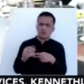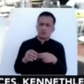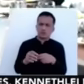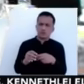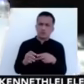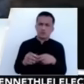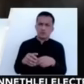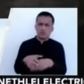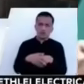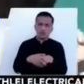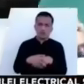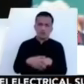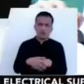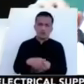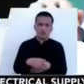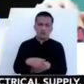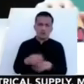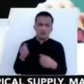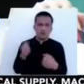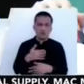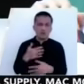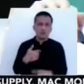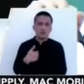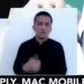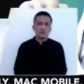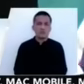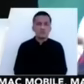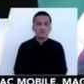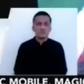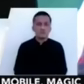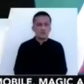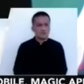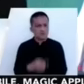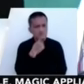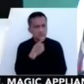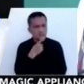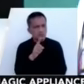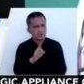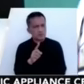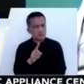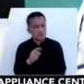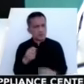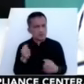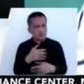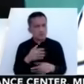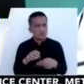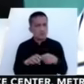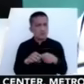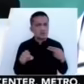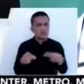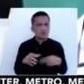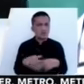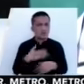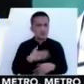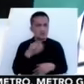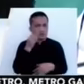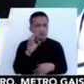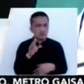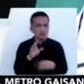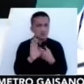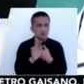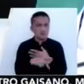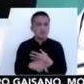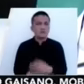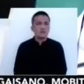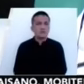Parang nakakatakot po talaga. Ano yung inaatrasan mo sana? Dahil gusto ko na pong umuwi, gusto ko na bumalik. So,